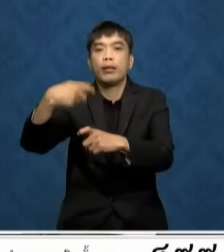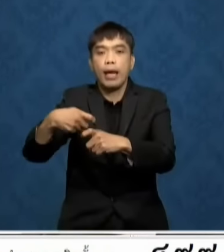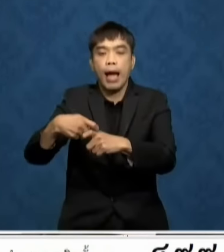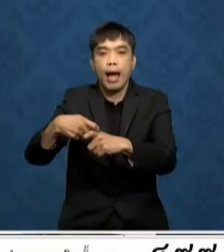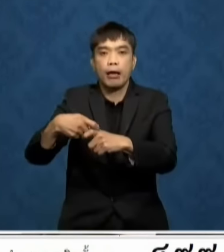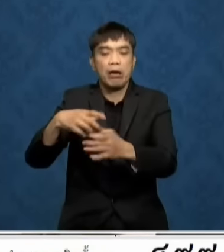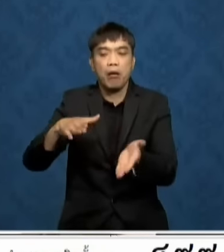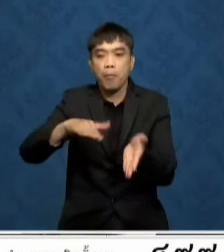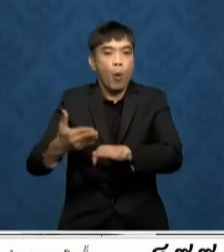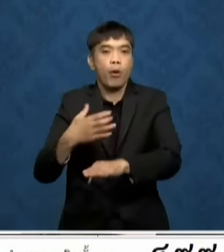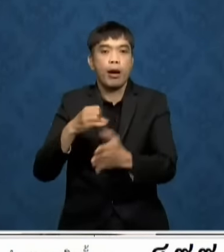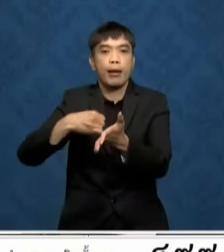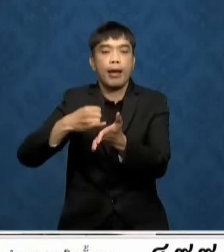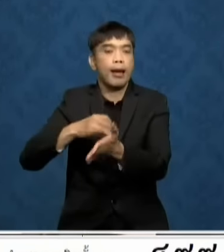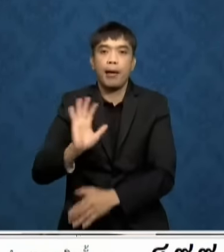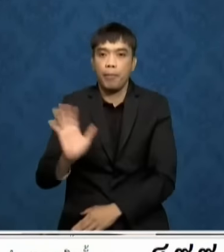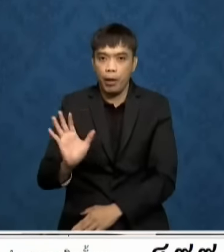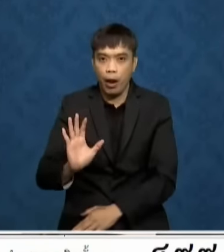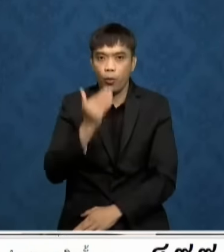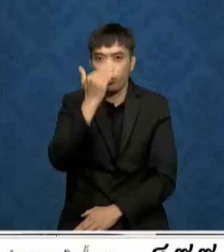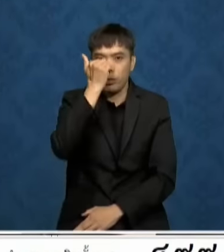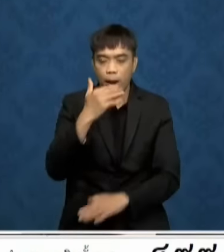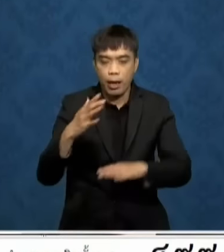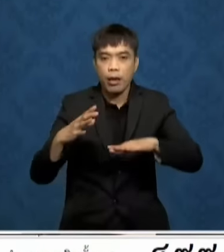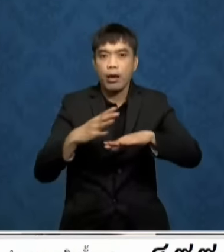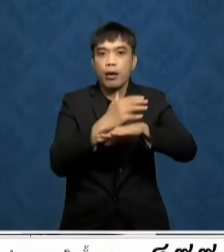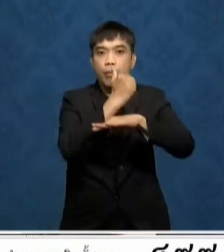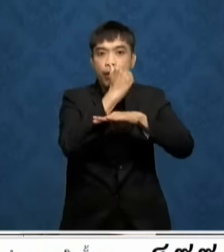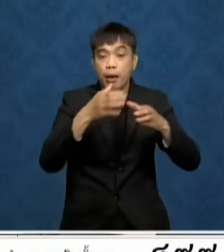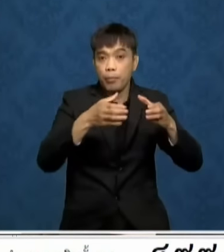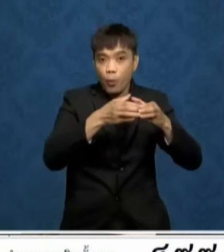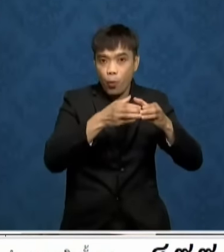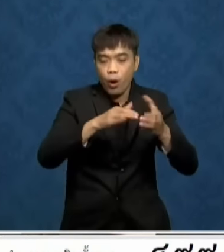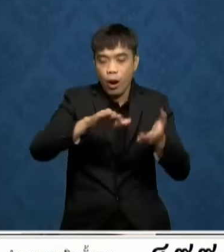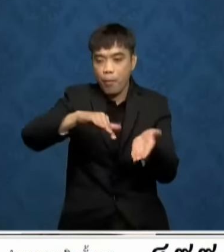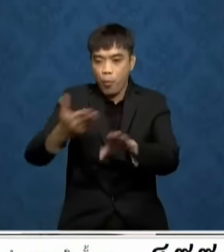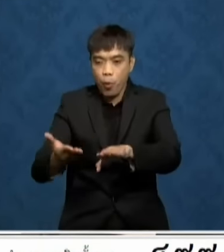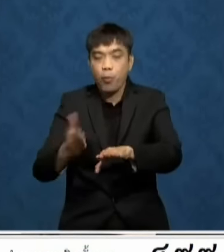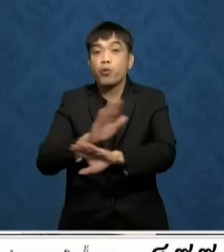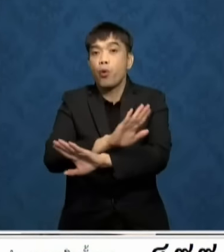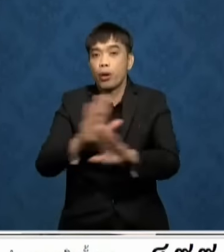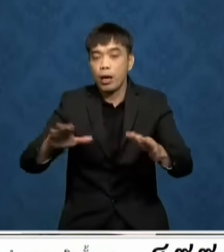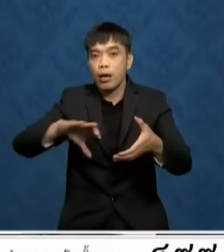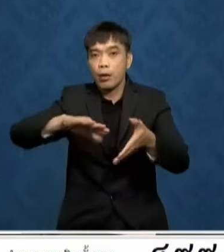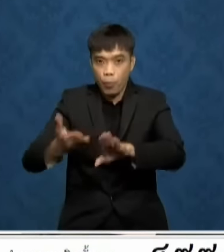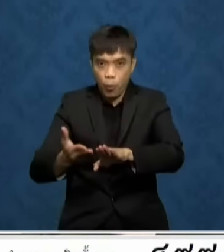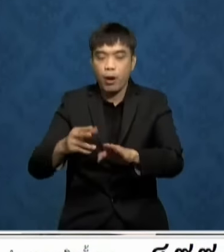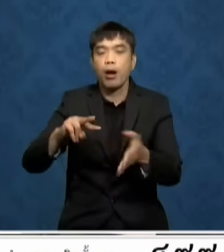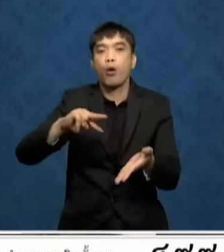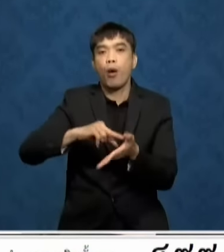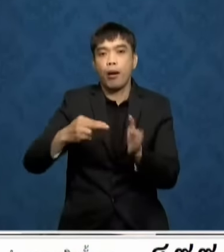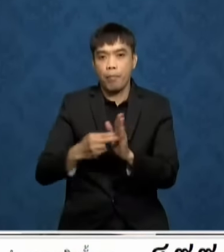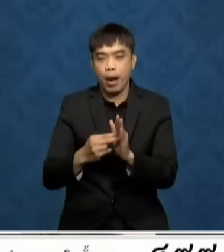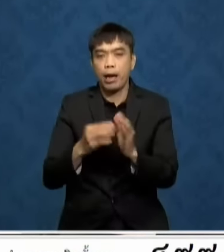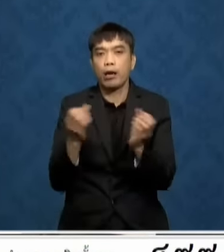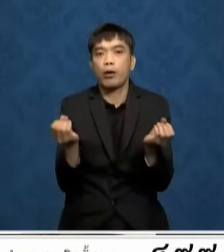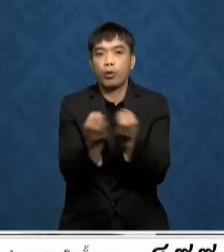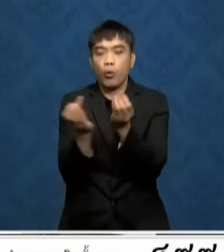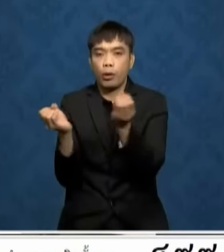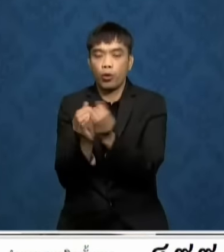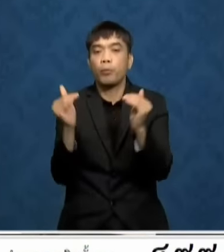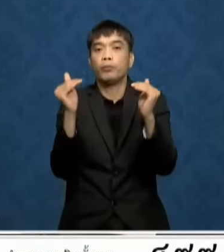องค์กรที่ใช้อำนาจของรัฐการที่พรรคการเมืองสิ้นสภาพหรือยุบพรรคการเมืองย่อมกระทบต่อสิทธิ์ในการเข้าถึงอำนาจรัฐ